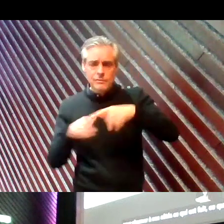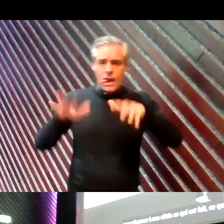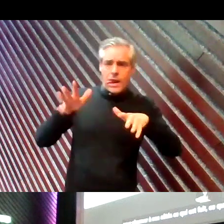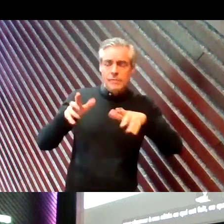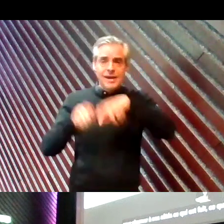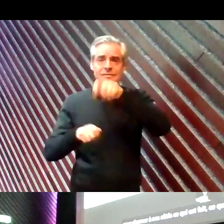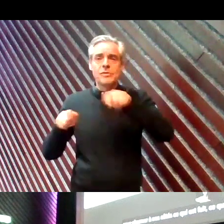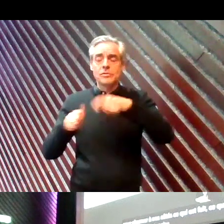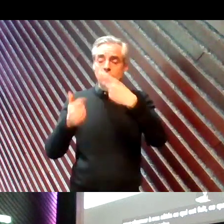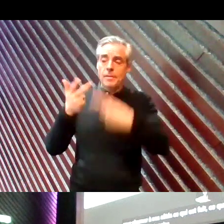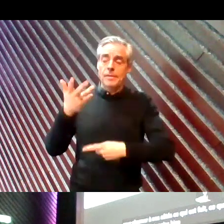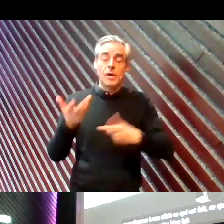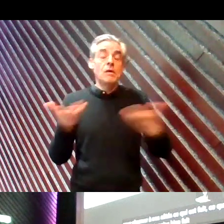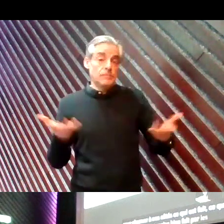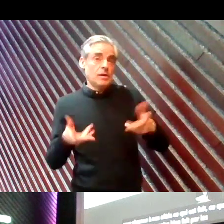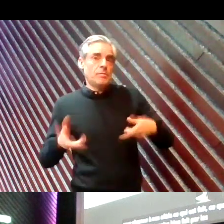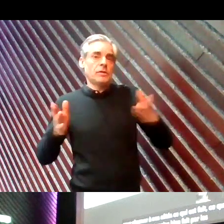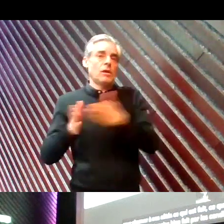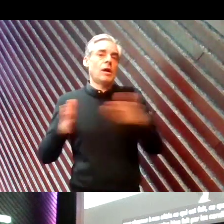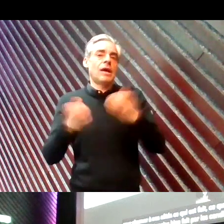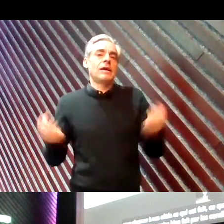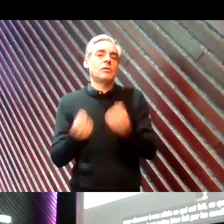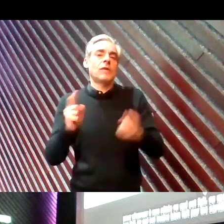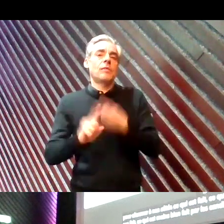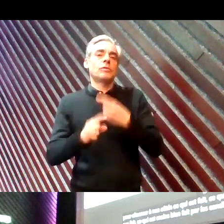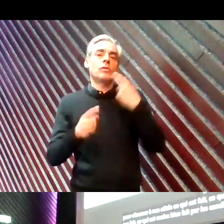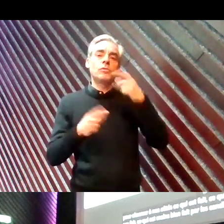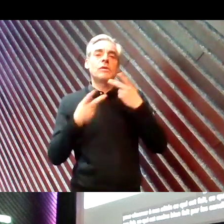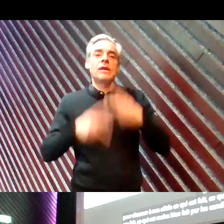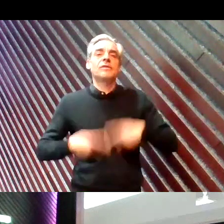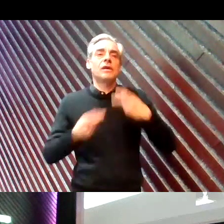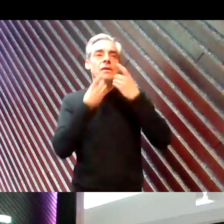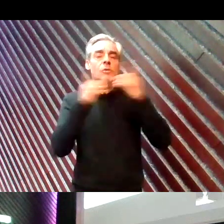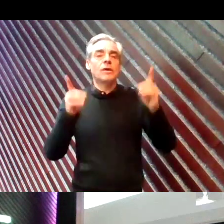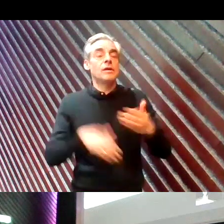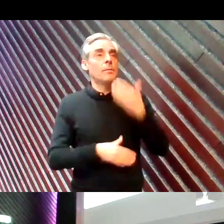par les candidats et les partis politiques dans cette période qui est vraiment essentielle. Merci beaucoup.